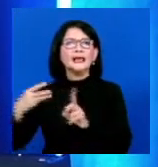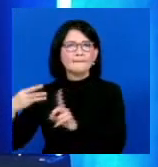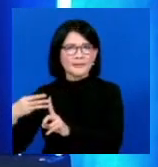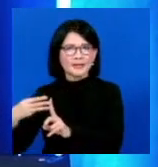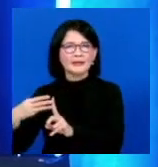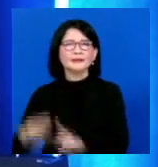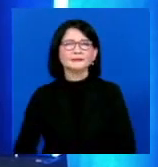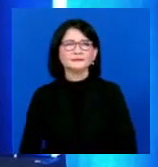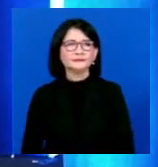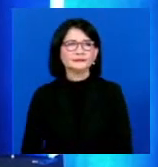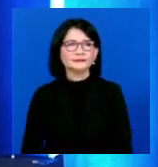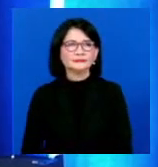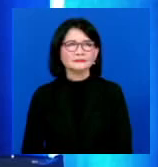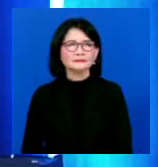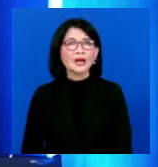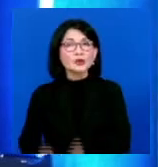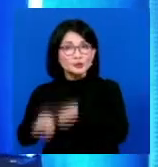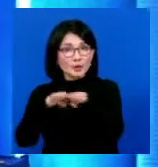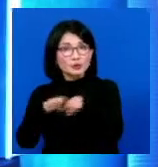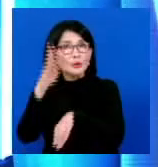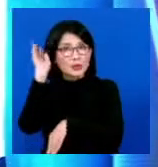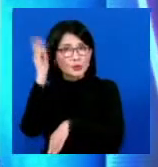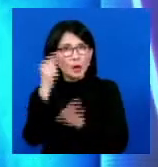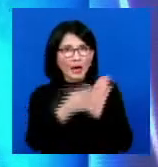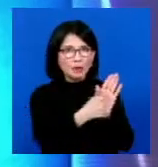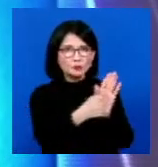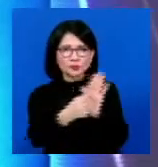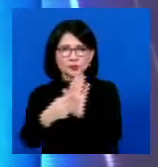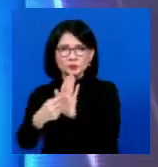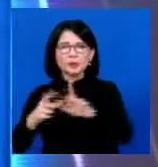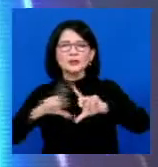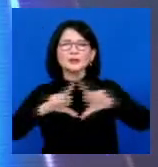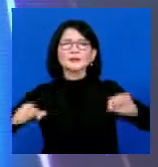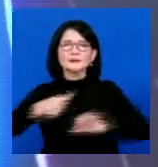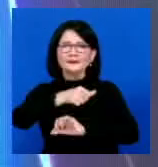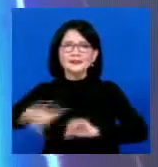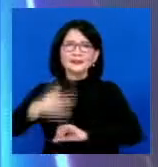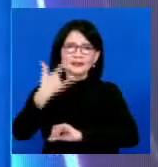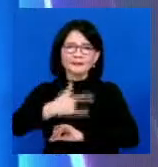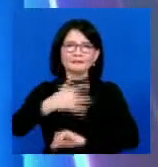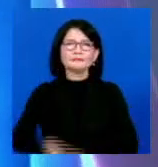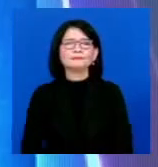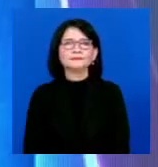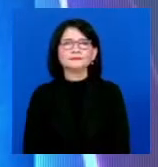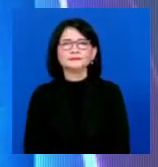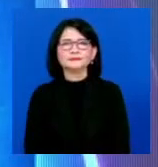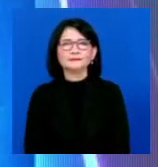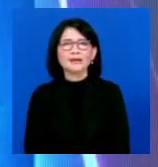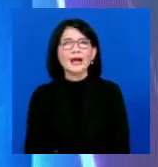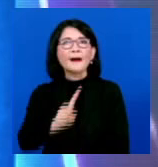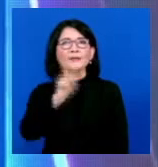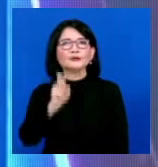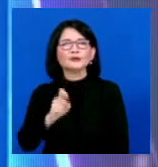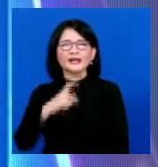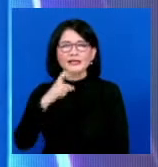baik sudah sesuai bapak ibu hadirin sekalian masih tersegel rapat dan kami jamin kerahasiaannya pertanyaan untuk calon